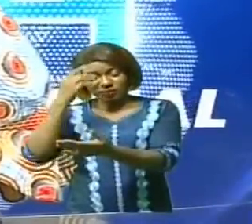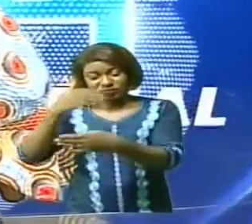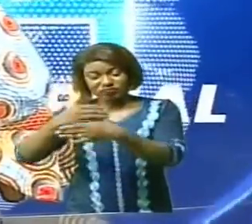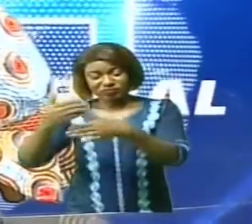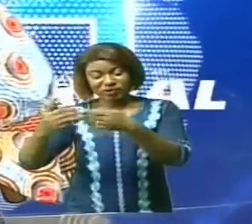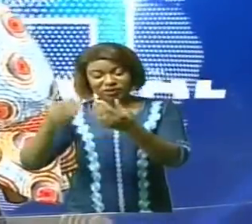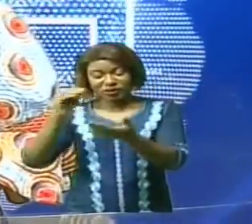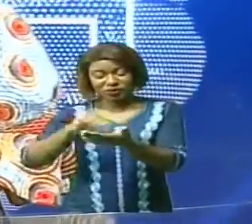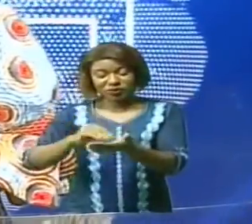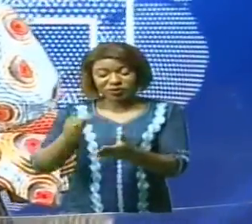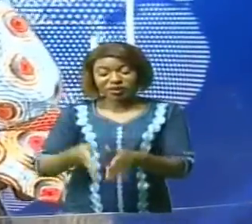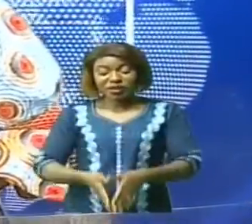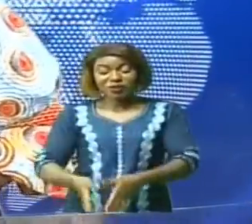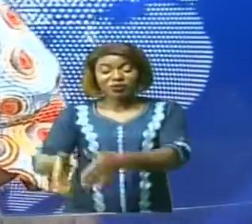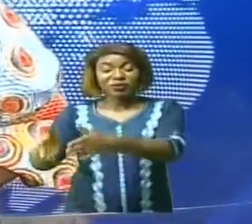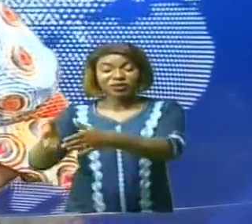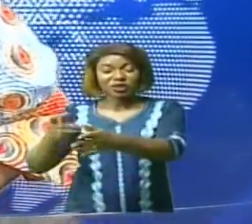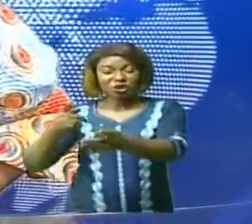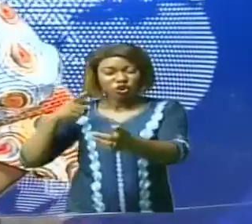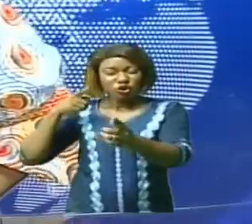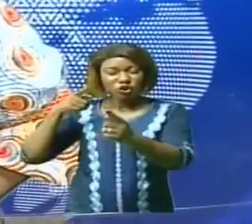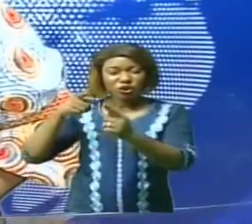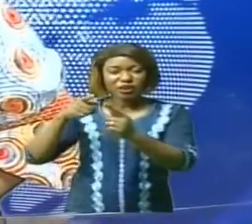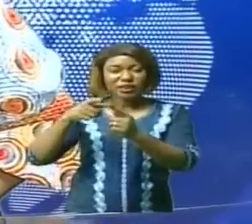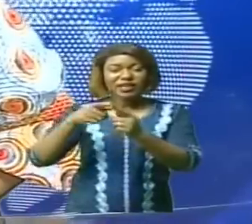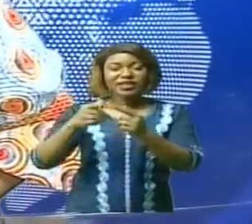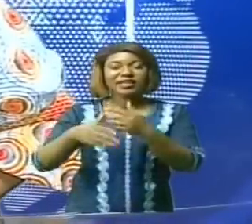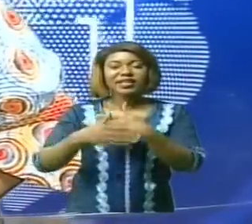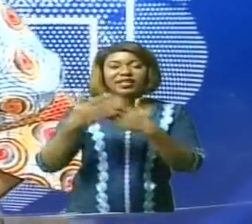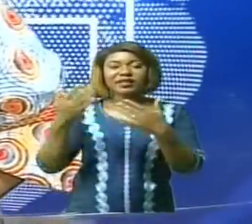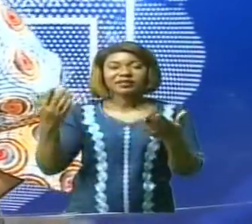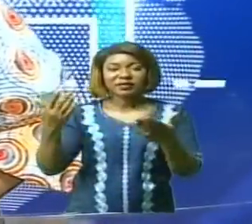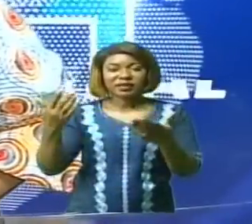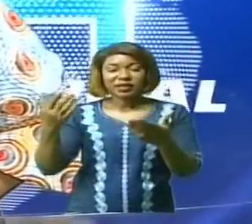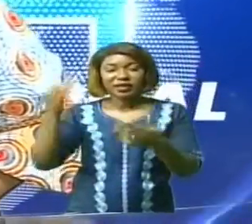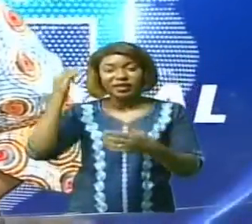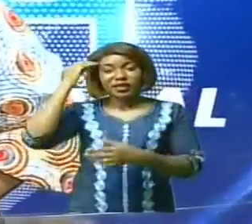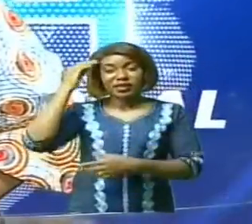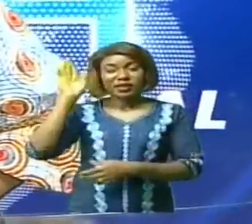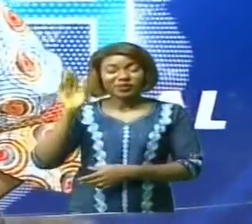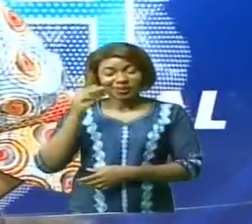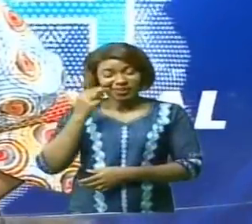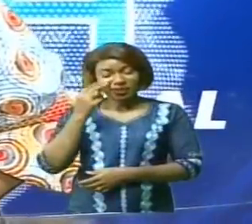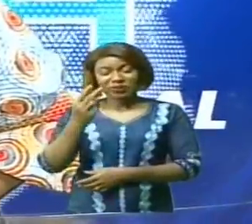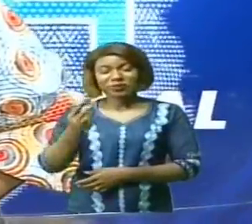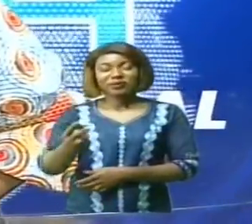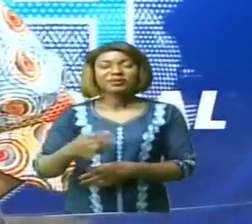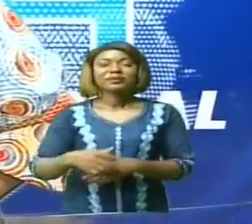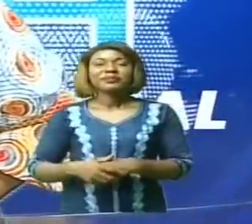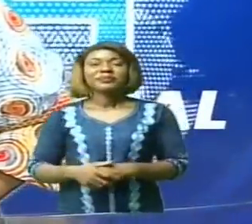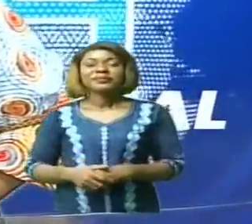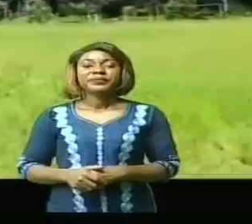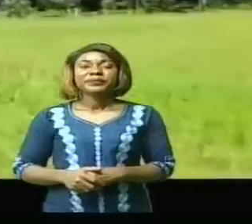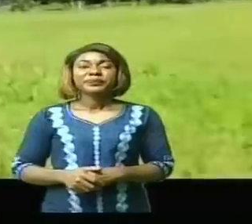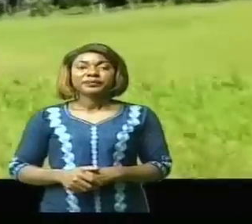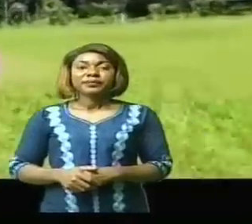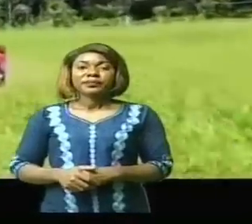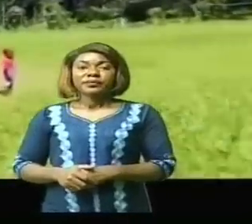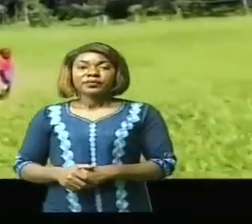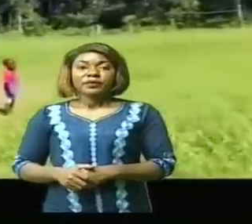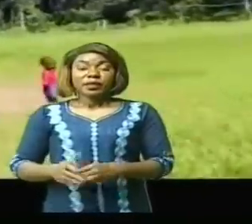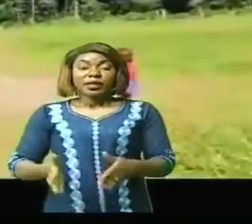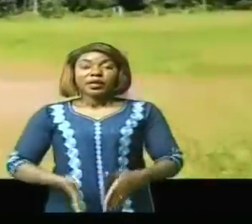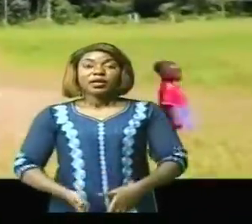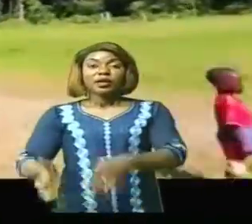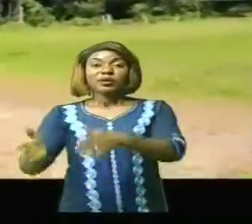réhabiliter cette route qui mène jusque à la ville de Mbandaka. C'est un reportage de la RTNC Maïndombé. C'est depuis plus